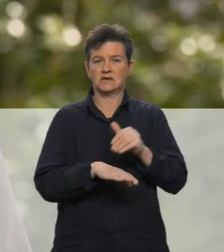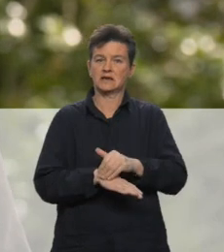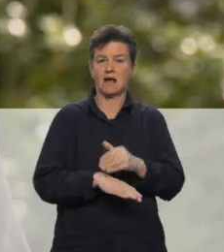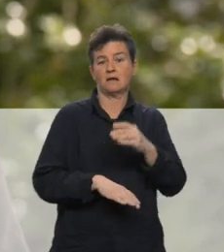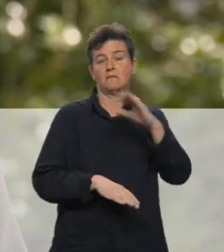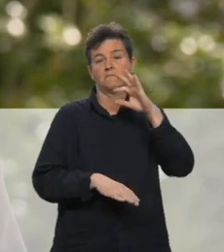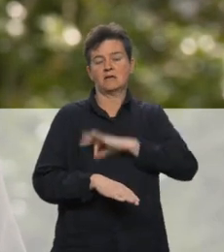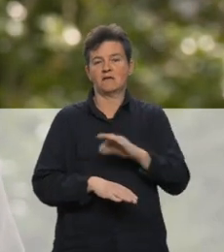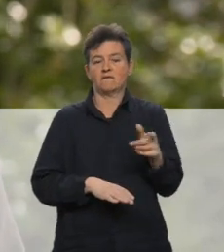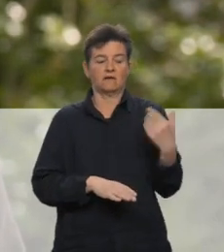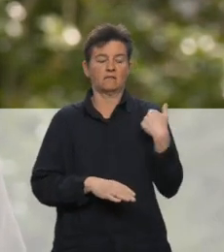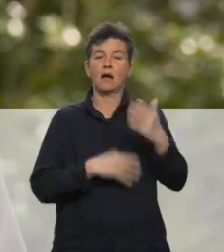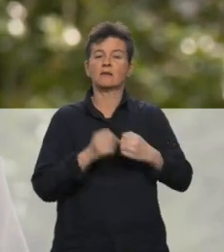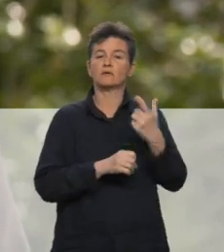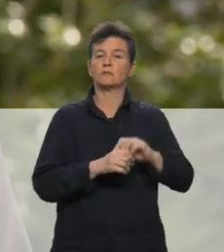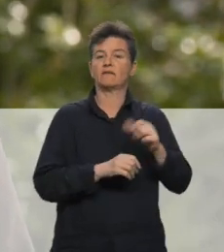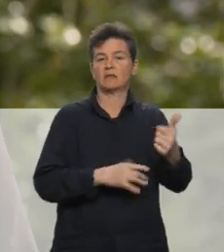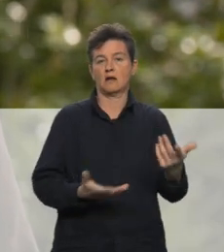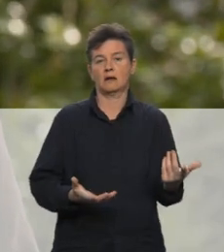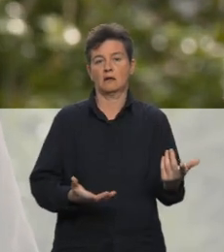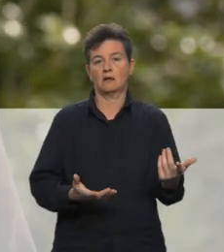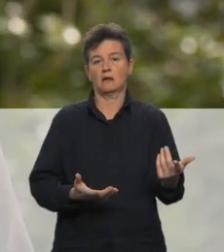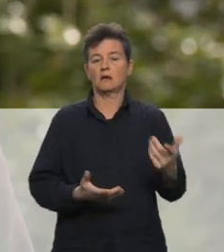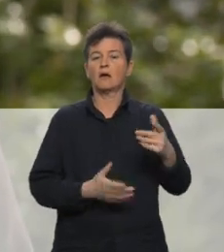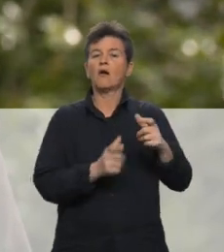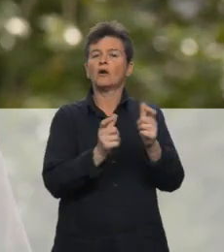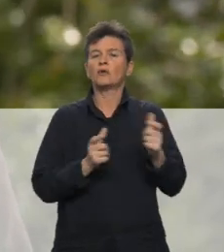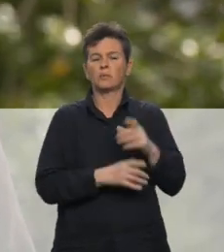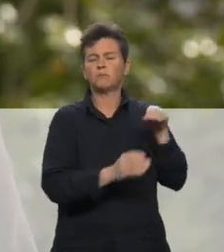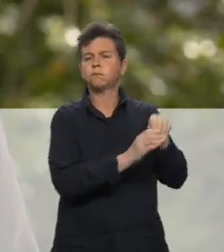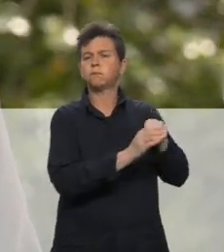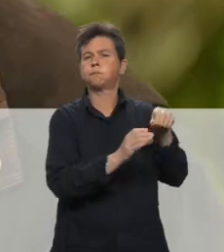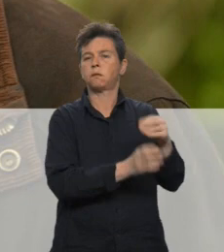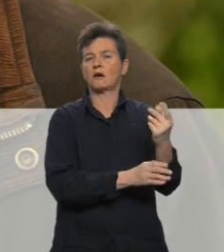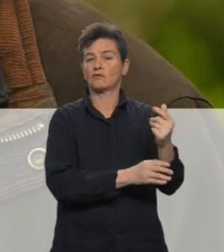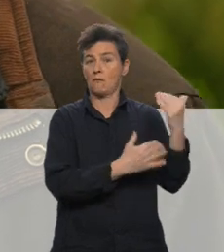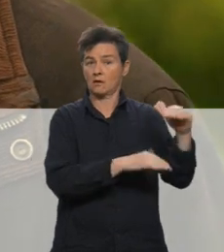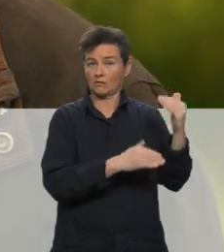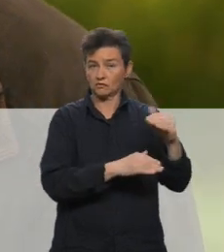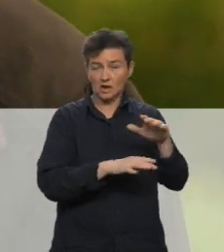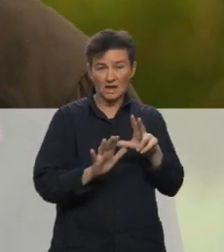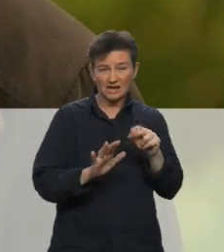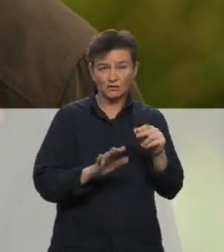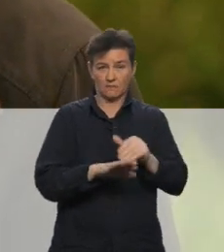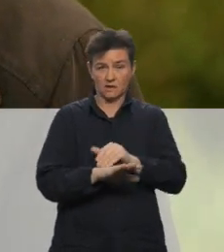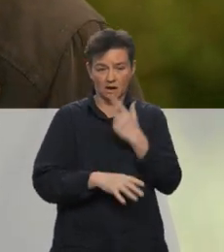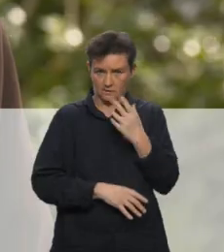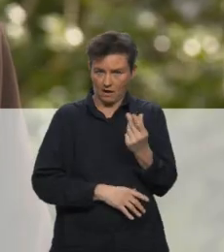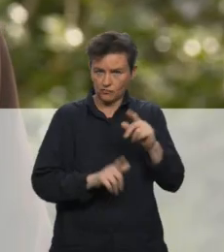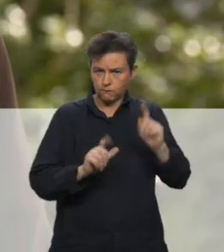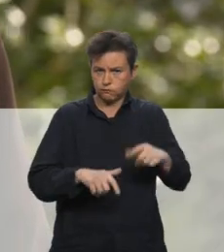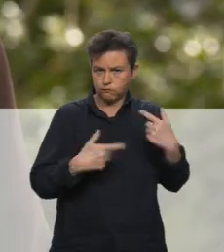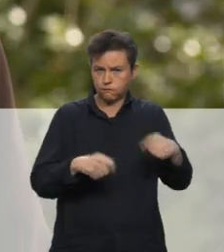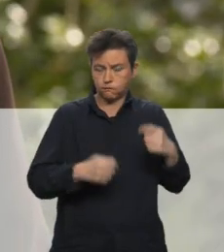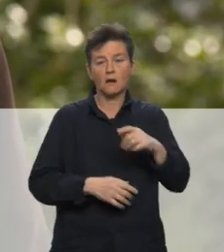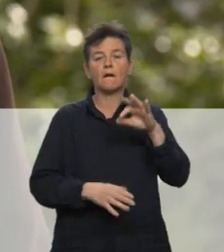de bénéfices en 2021. L'évasion fiscale représente environ 80 milliards par an. Autrement dit, de l'argent, il y en a.